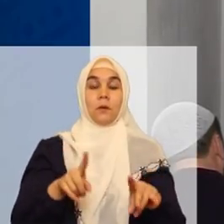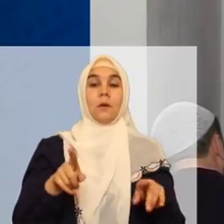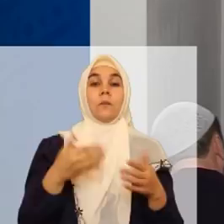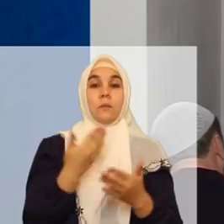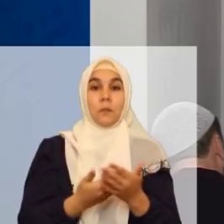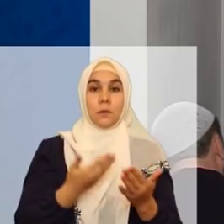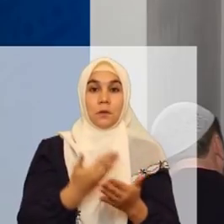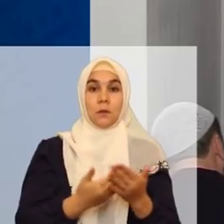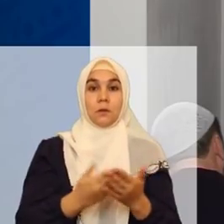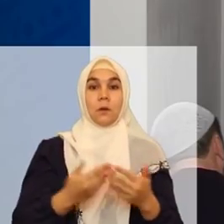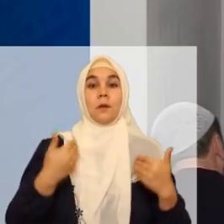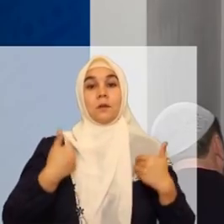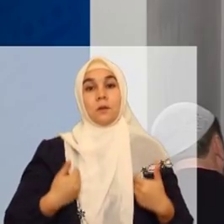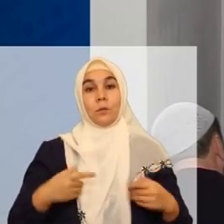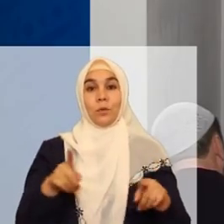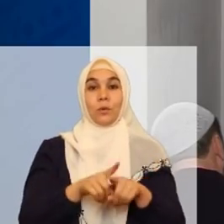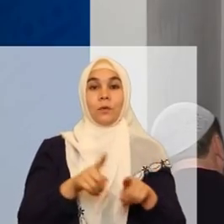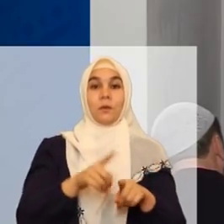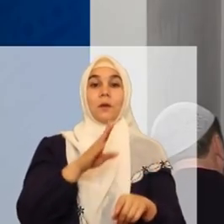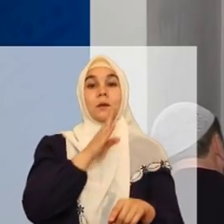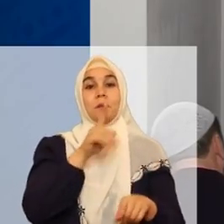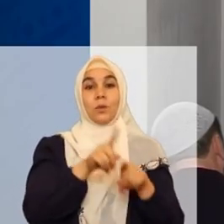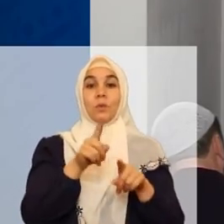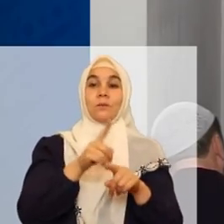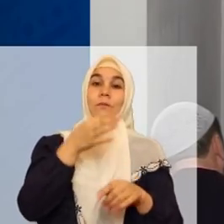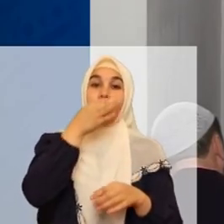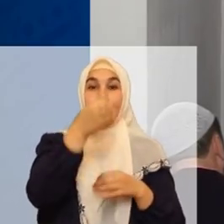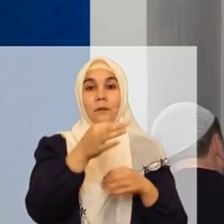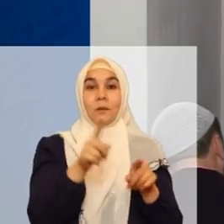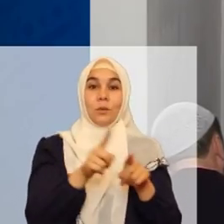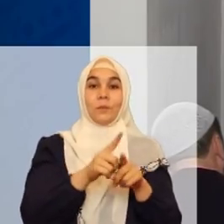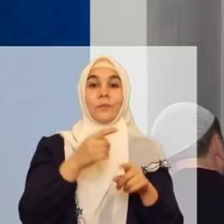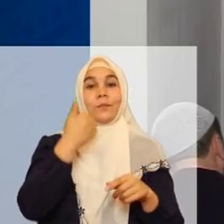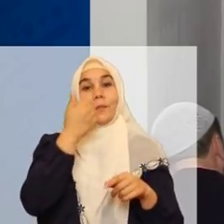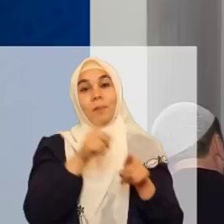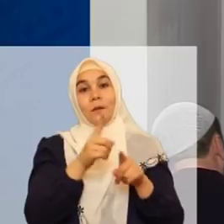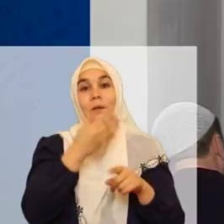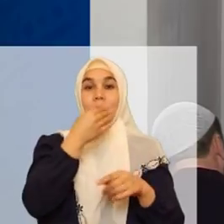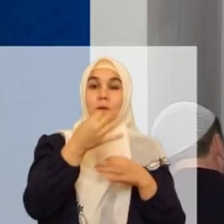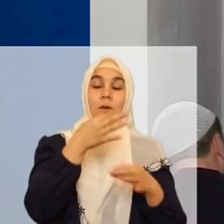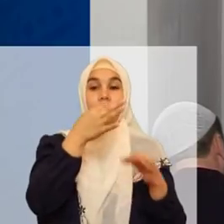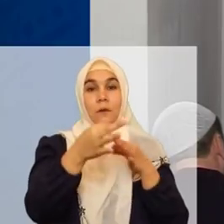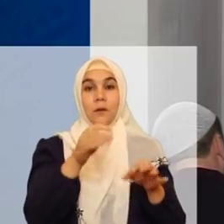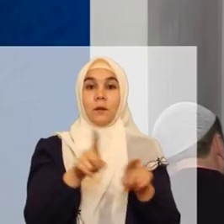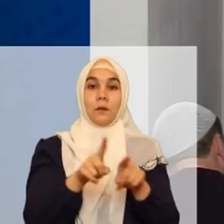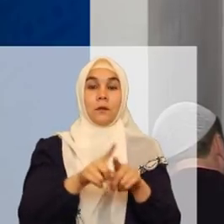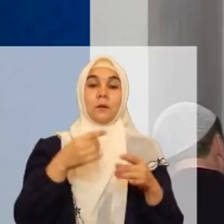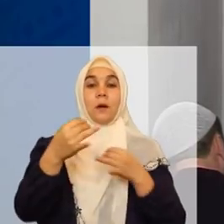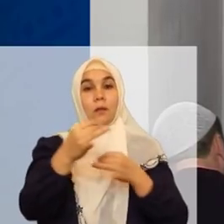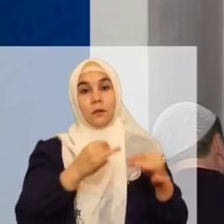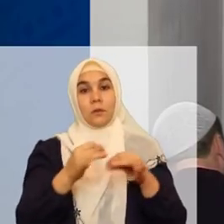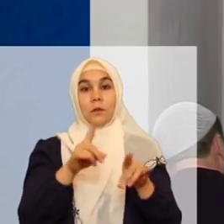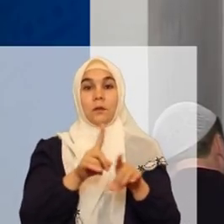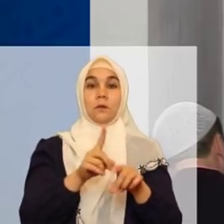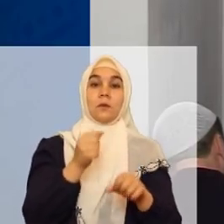Xususan jinsiy ma'noda ayollarga tegajog'lik qilish, qochirim gaplarni gapirish, ular bilan